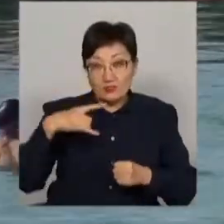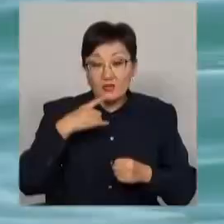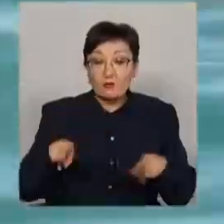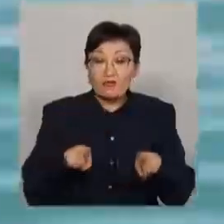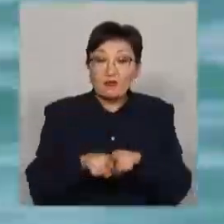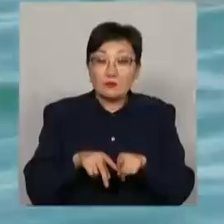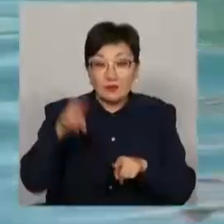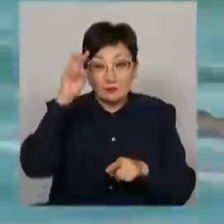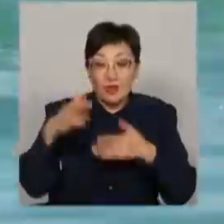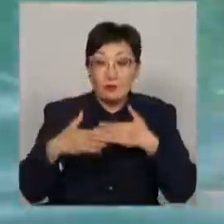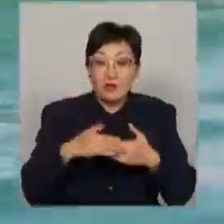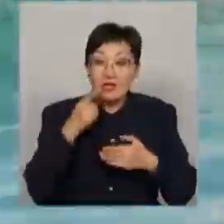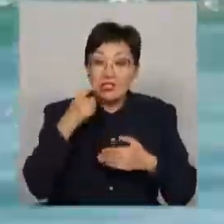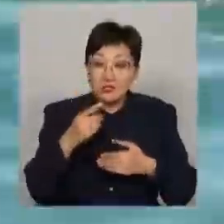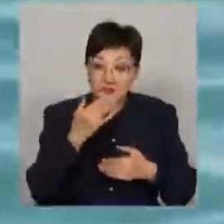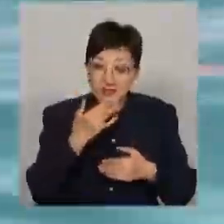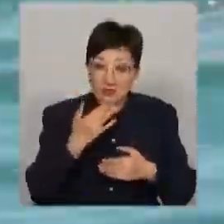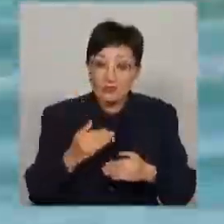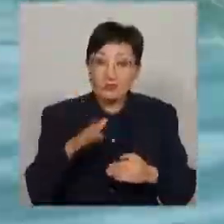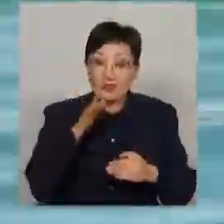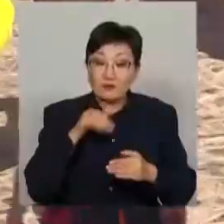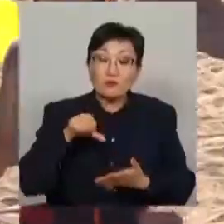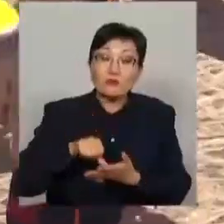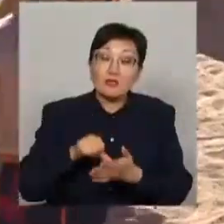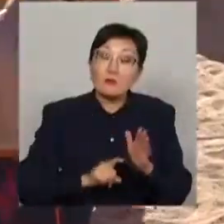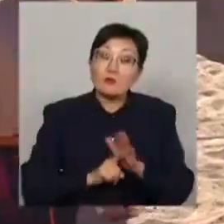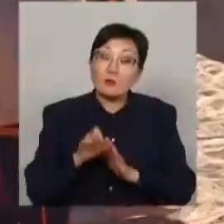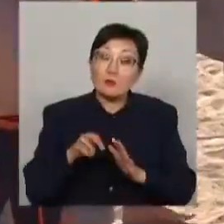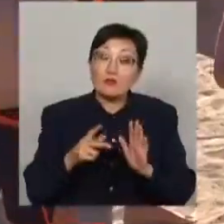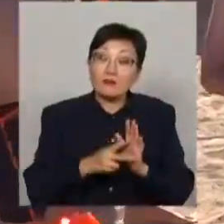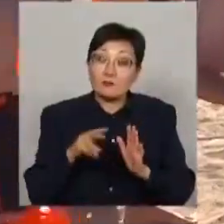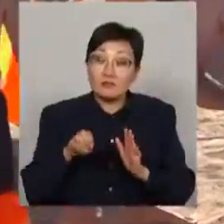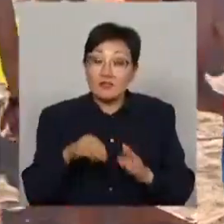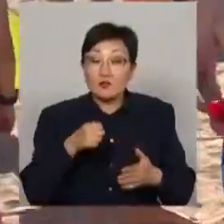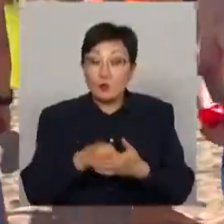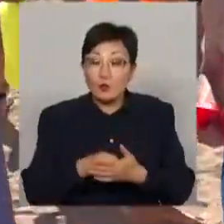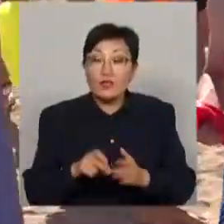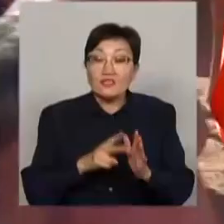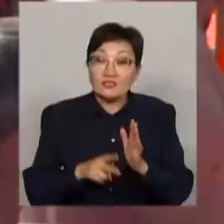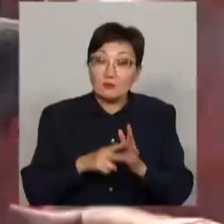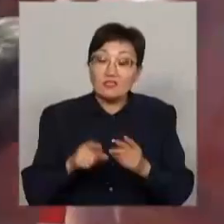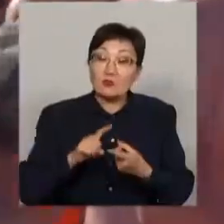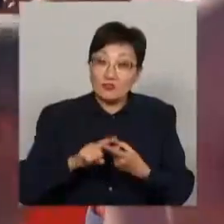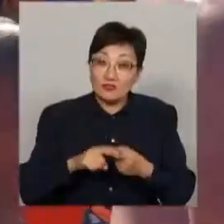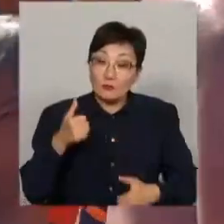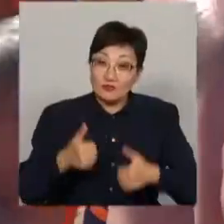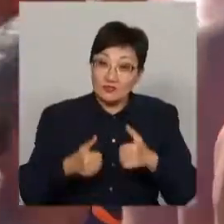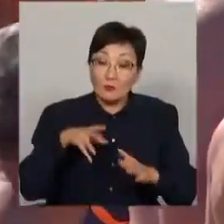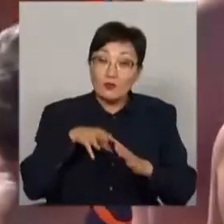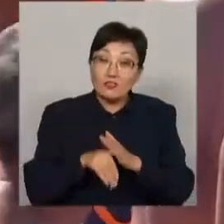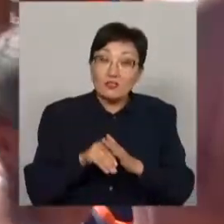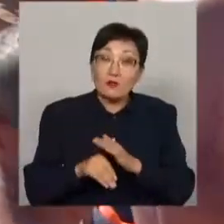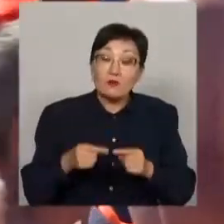также стран ближнего и дальнего зарубежья. Возраст участников начинается от 8 лет и достигает 70+. Соревнования